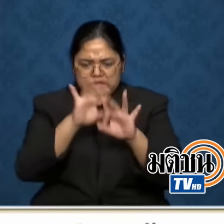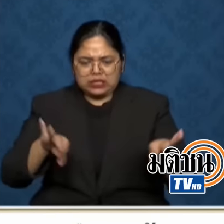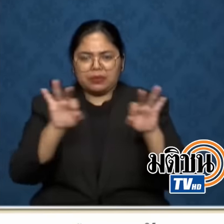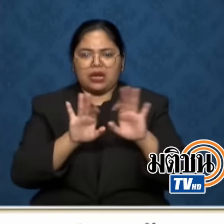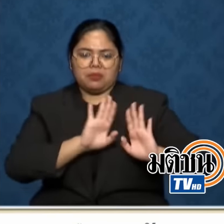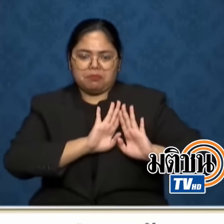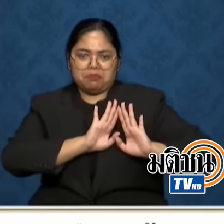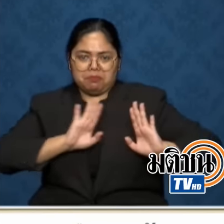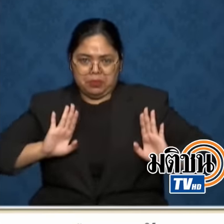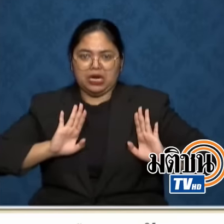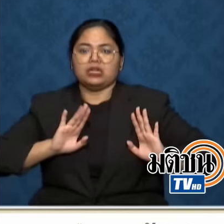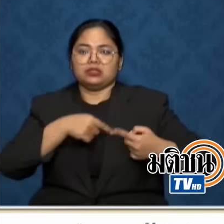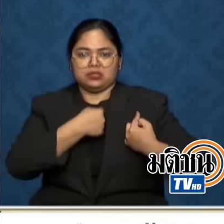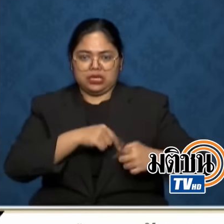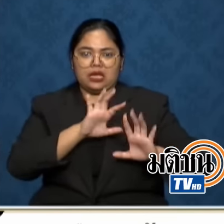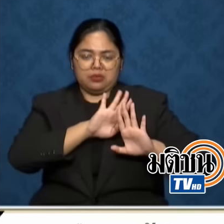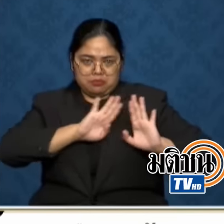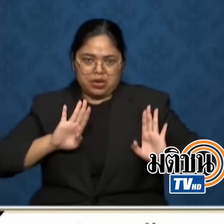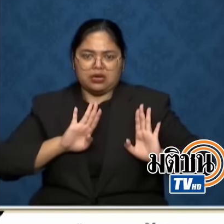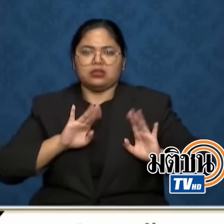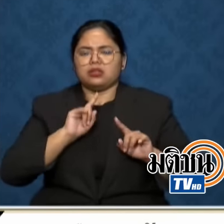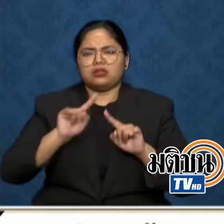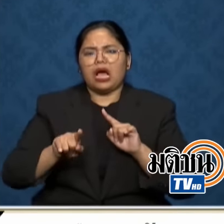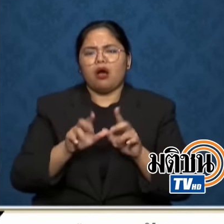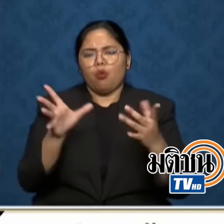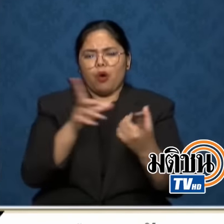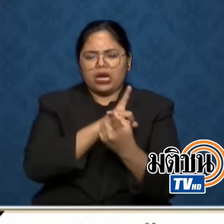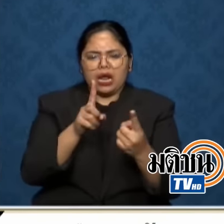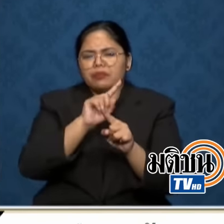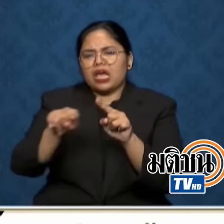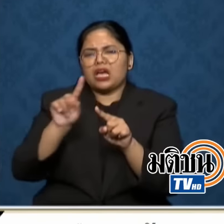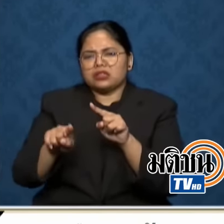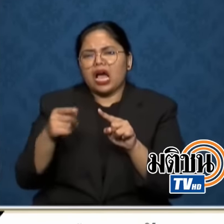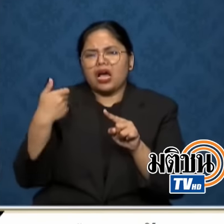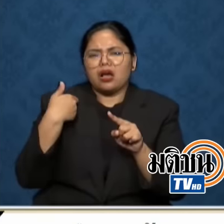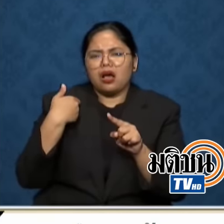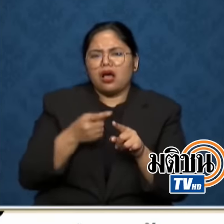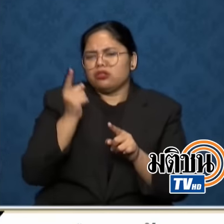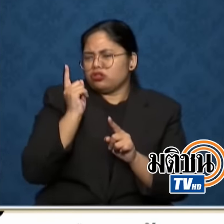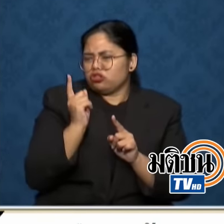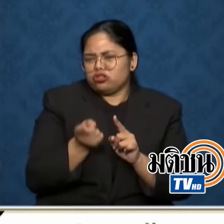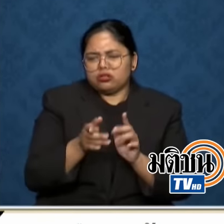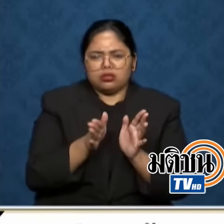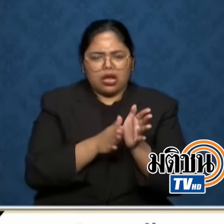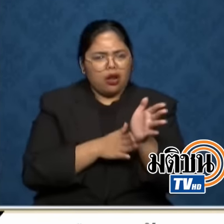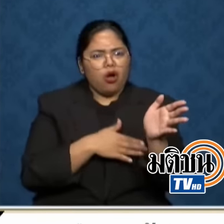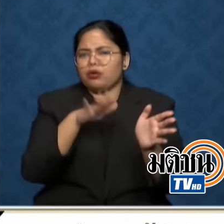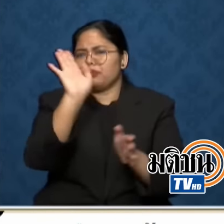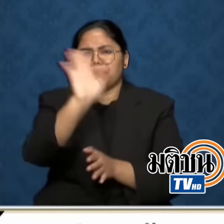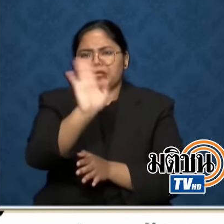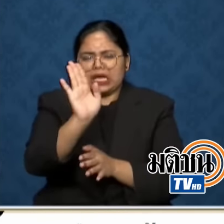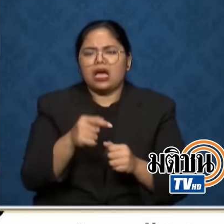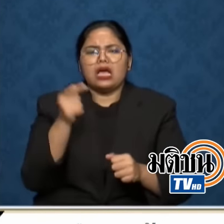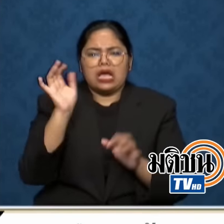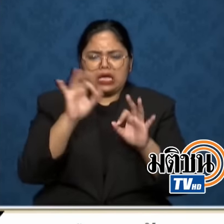าวัฒนธรรมไม่ใช่สิ่งแช่แข็งไม่ใช่สิ่งตายตัวที่เราบอกว่าเฮ้ยคุณต้องวาดลายกนกอย่างนี้นะลายกนกเป็นอย่างนั้นไม่ได้